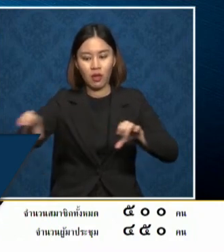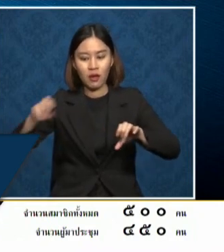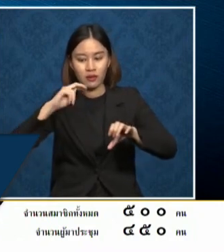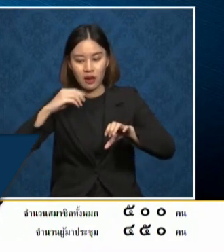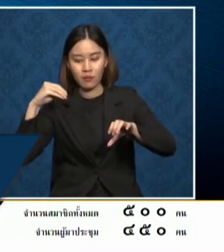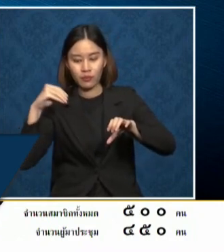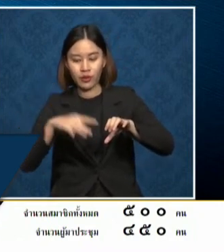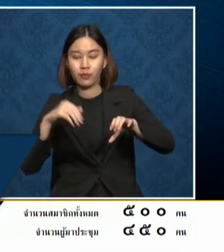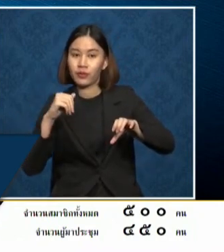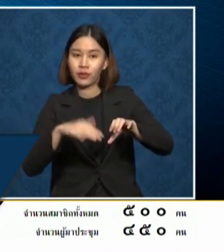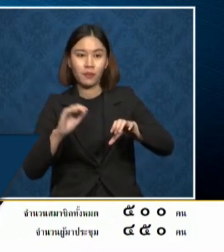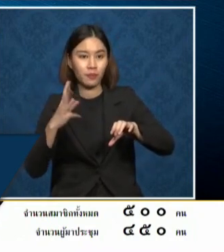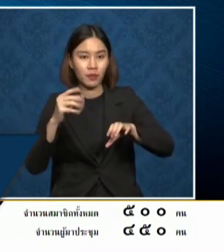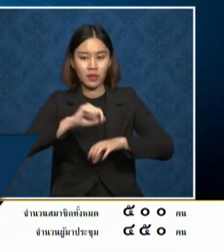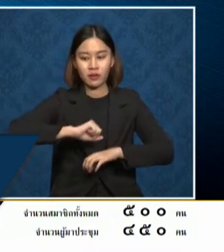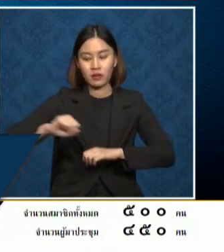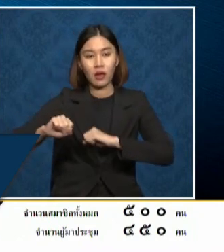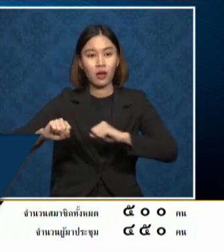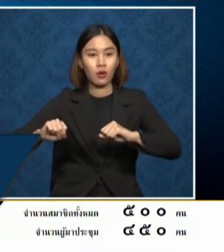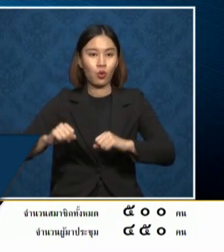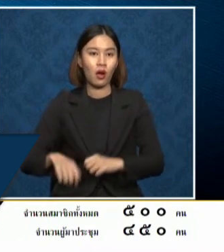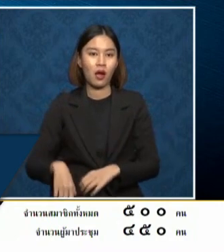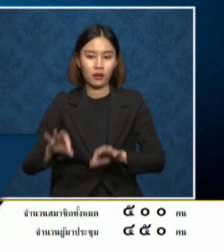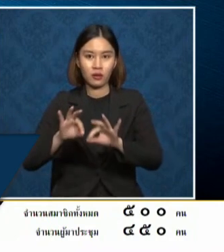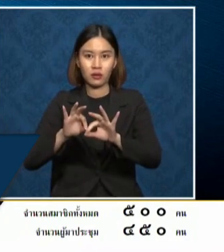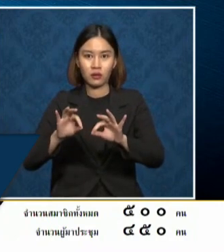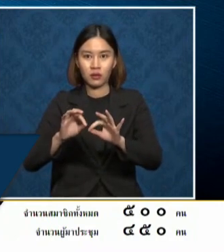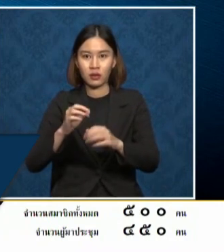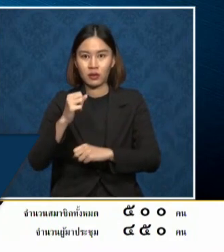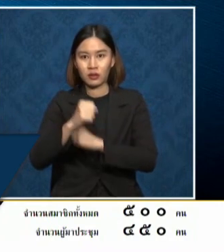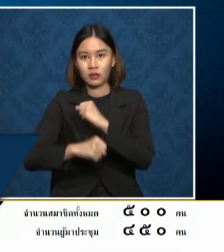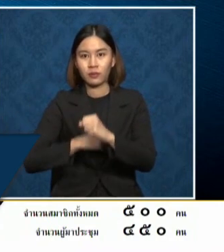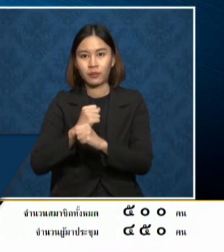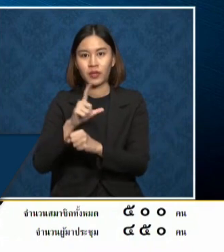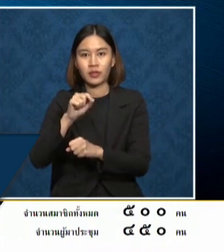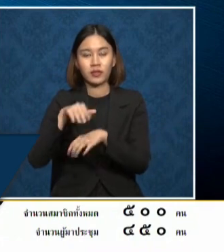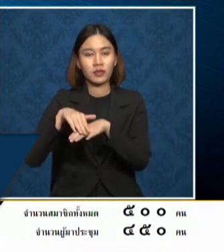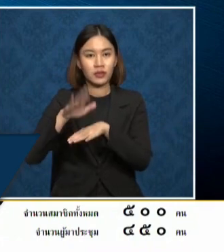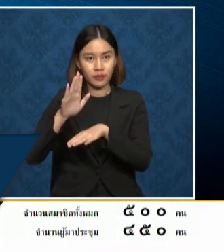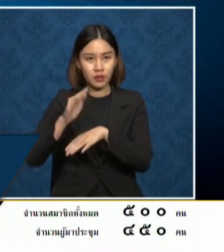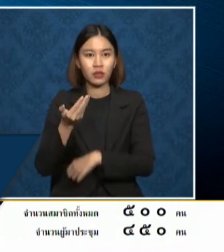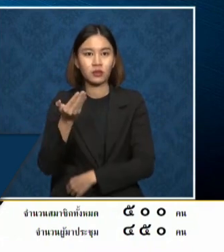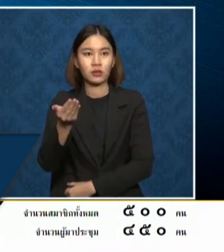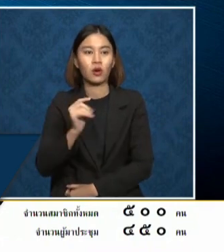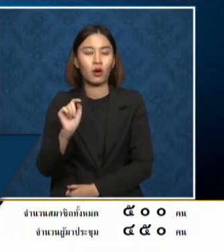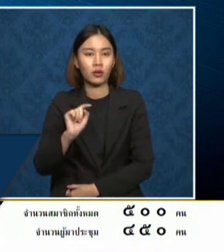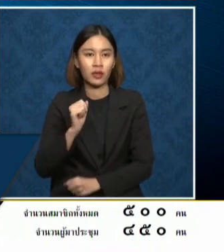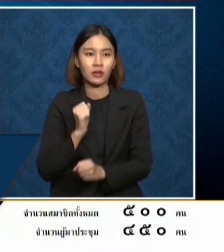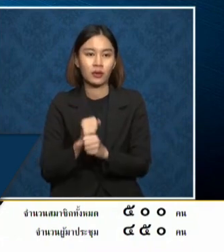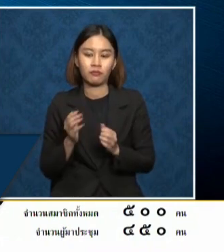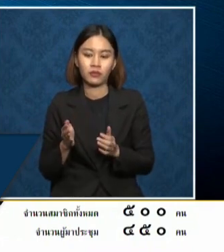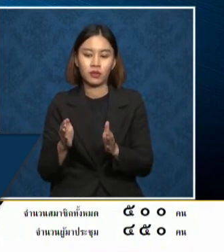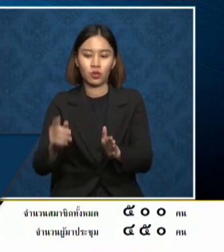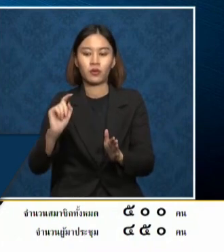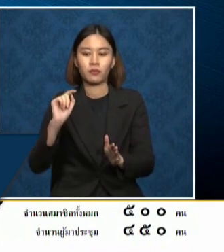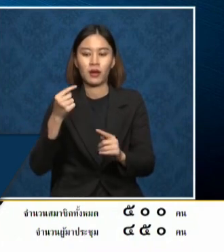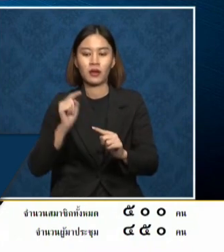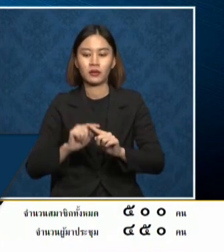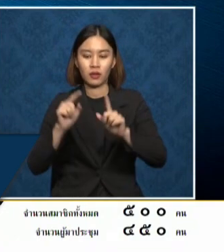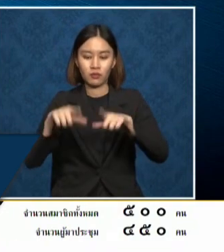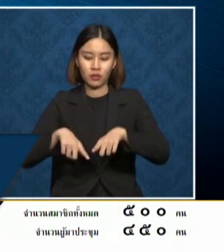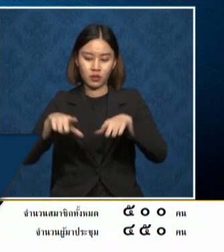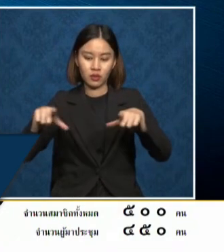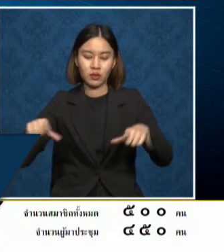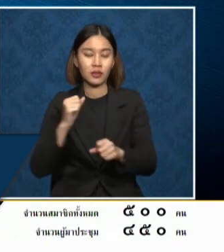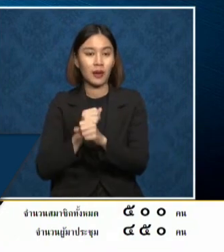ทั้ง 2ข้างทางและถนนก็เกิน 20ปีแล้วก็เลยขออนุญาตในการใช้ทำถนนใหม่แต่พื้นที่ตรงนี้ไม่